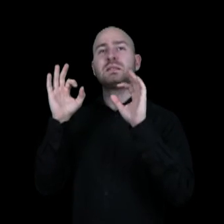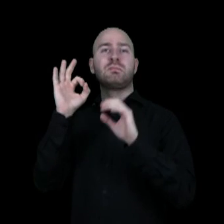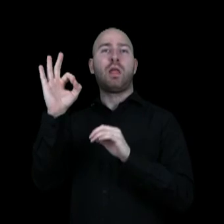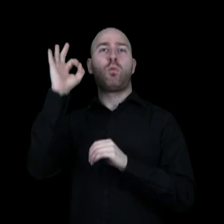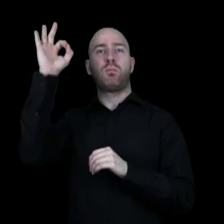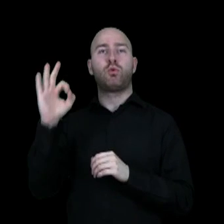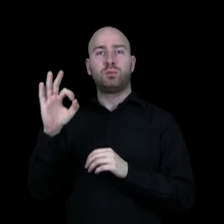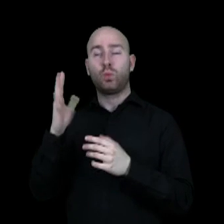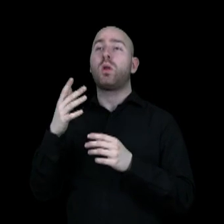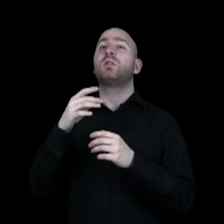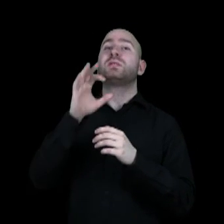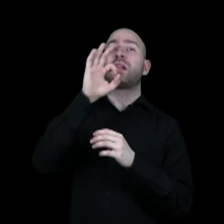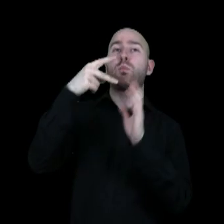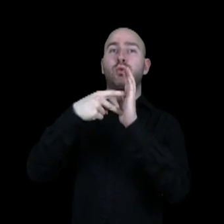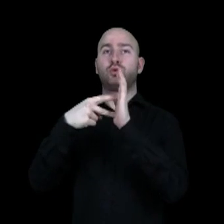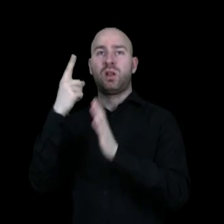0%